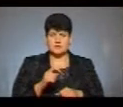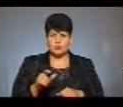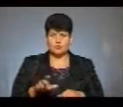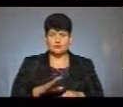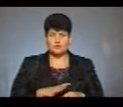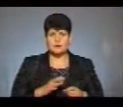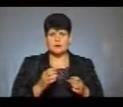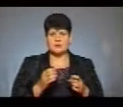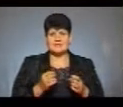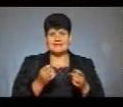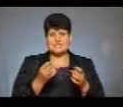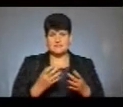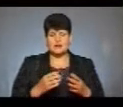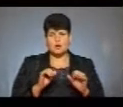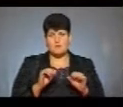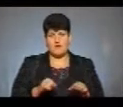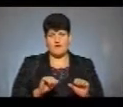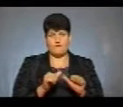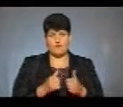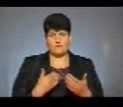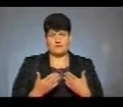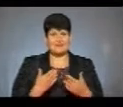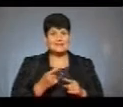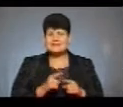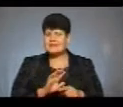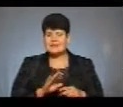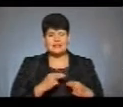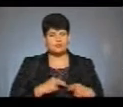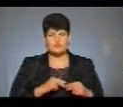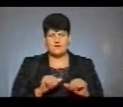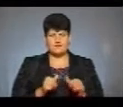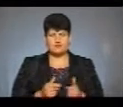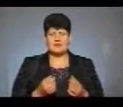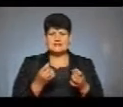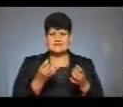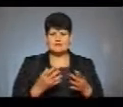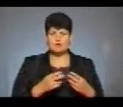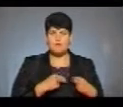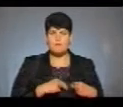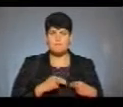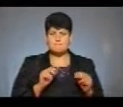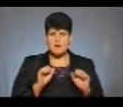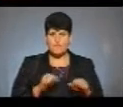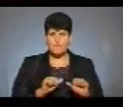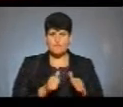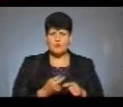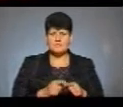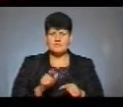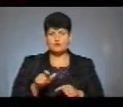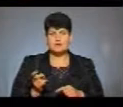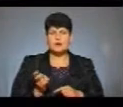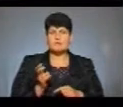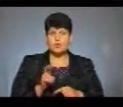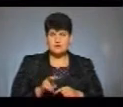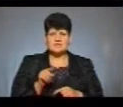була цивільно-правова форма відносин. Це не трудова форма відносин. Цивільно-правова форма – людина йде собі на роботу,